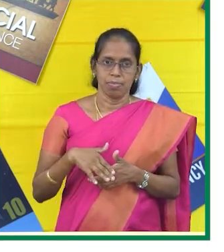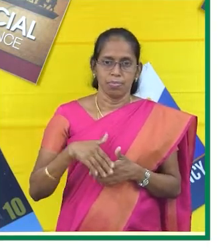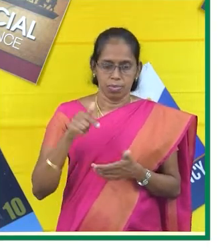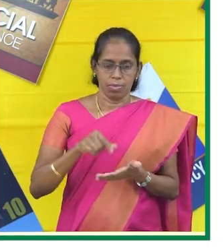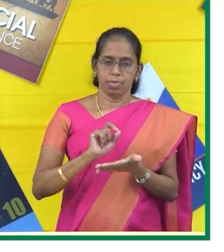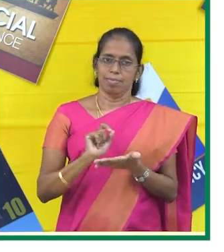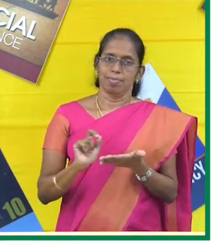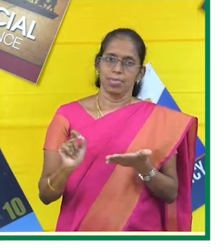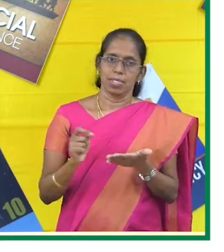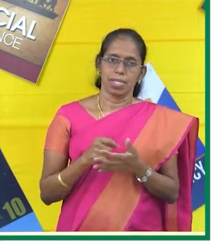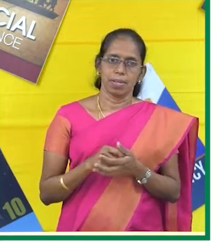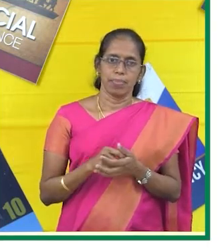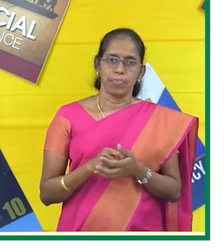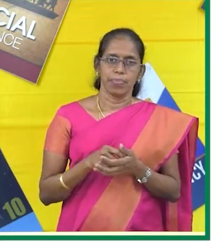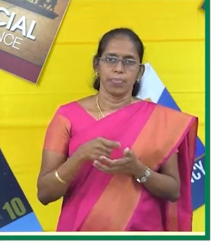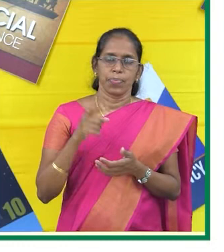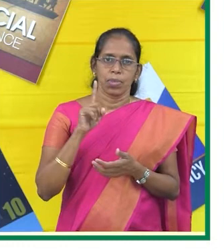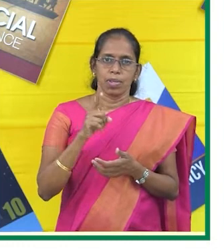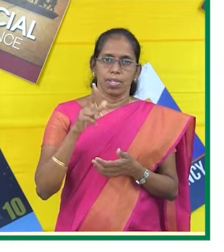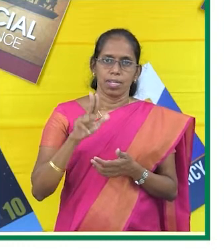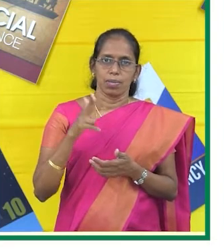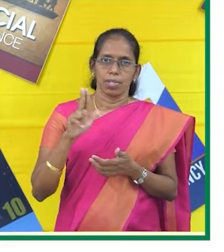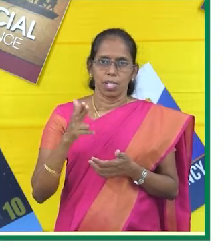1889 இது எழுதப்பட்டிருக்கிறது.